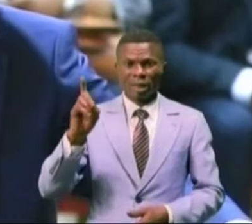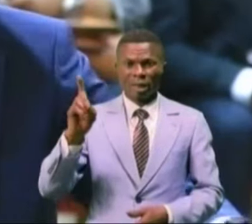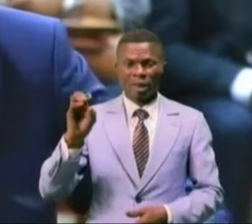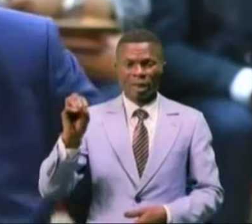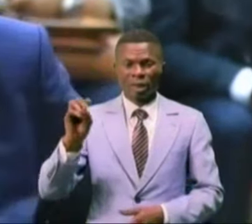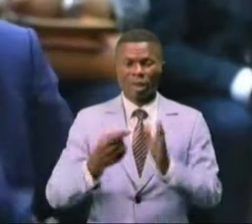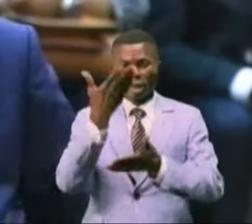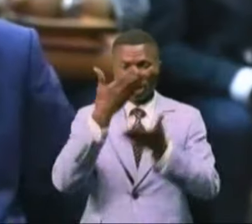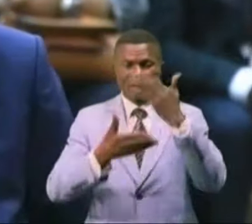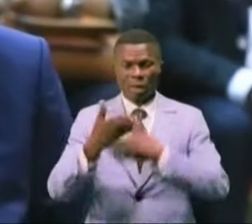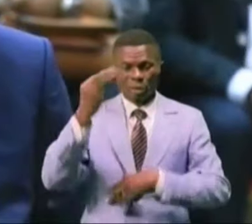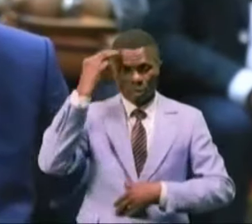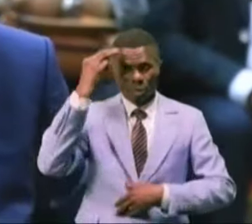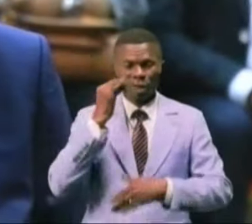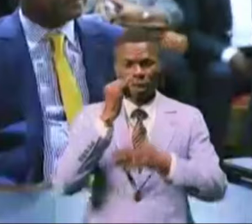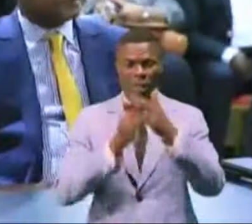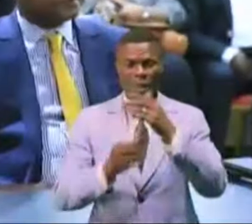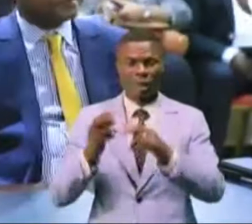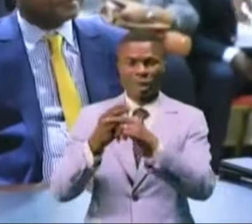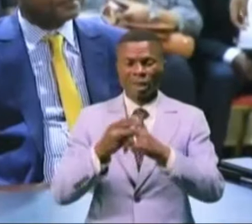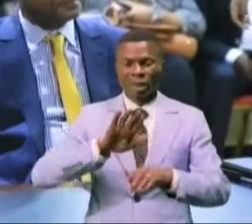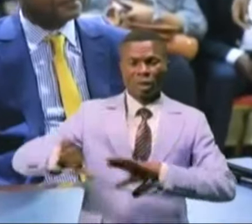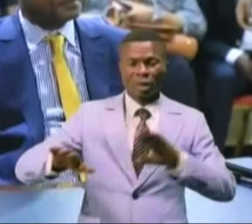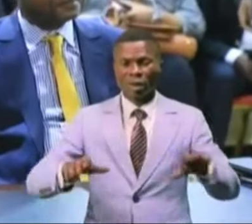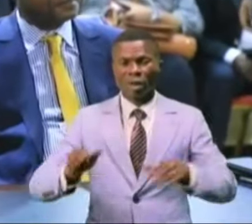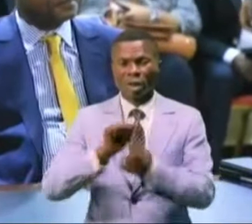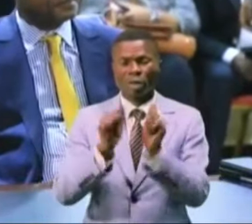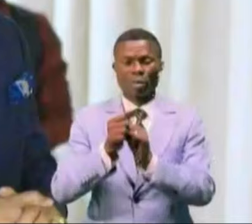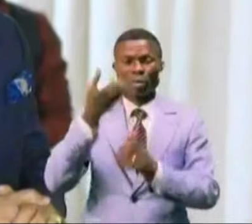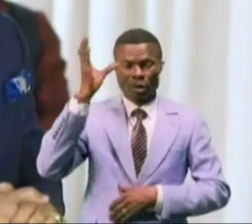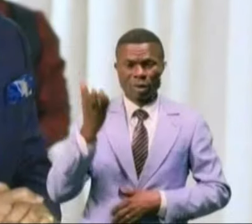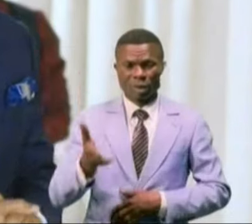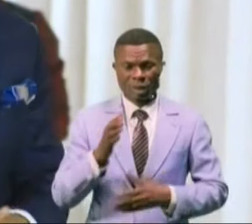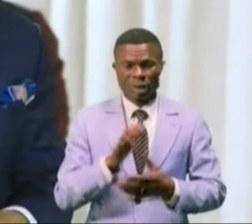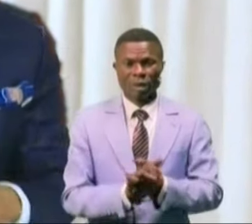le ministère de l'Intérieur sécurité décentralisation affaires